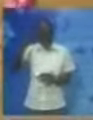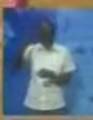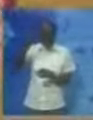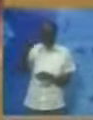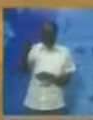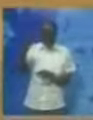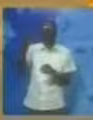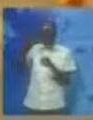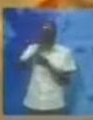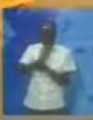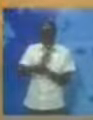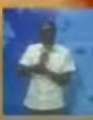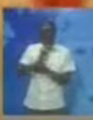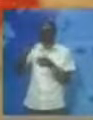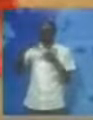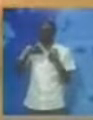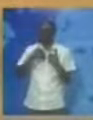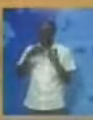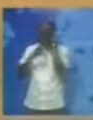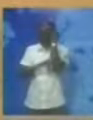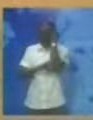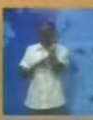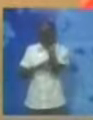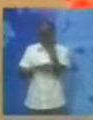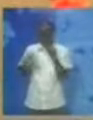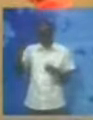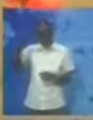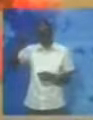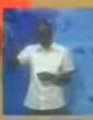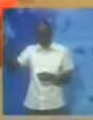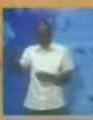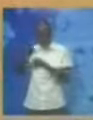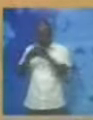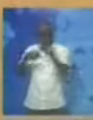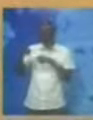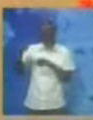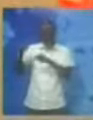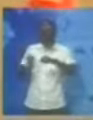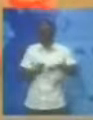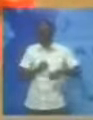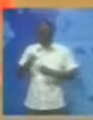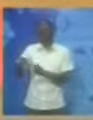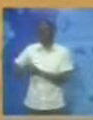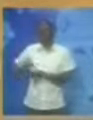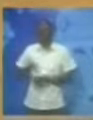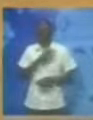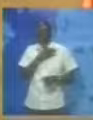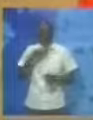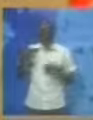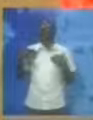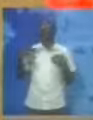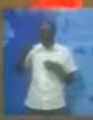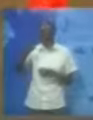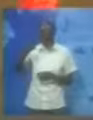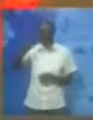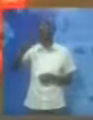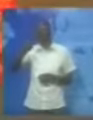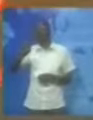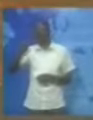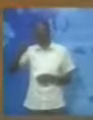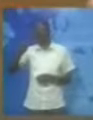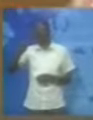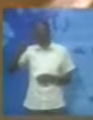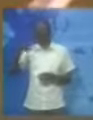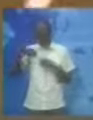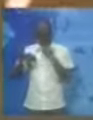du FESPACO enregistre l'arrivée des pays lusophones, le retour du Sénégal et la forte présence du Maroc. C'est dire que